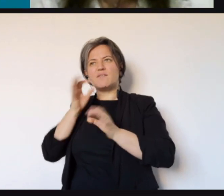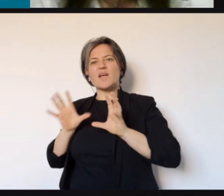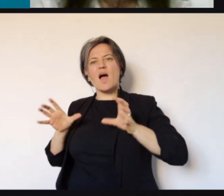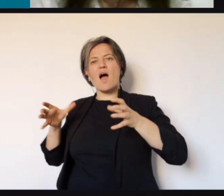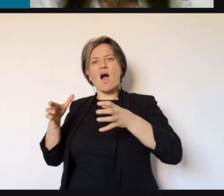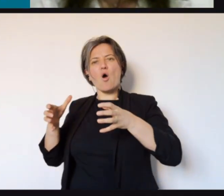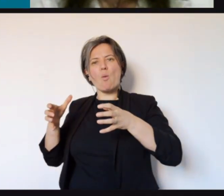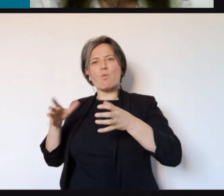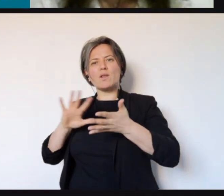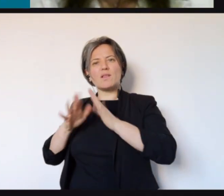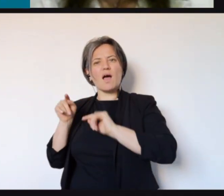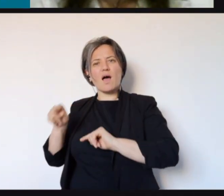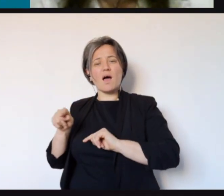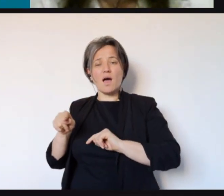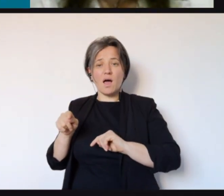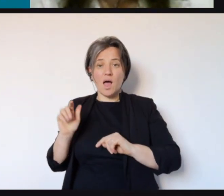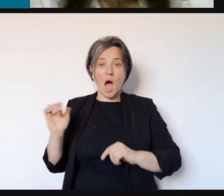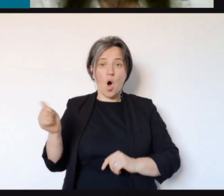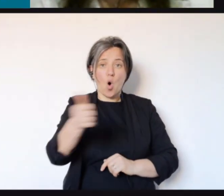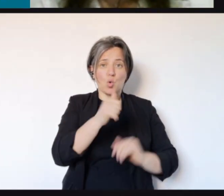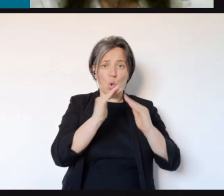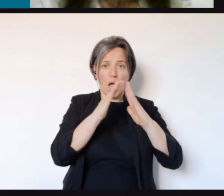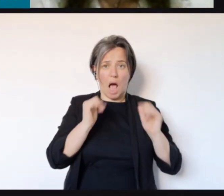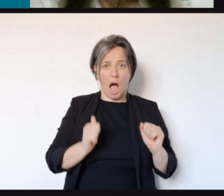stare ognuno a casa proprio,